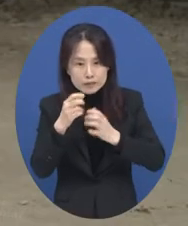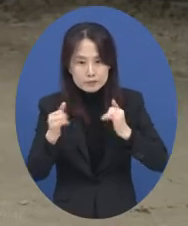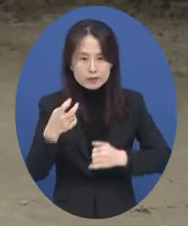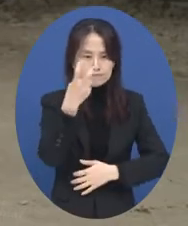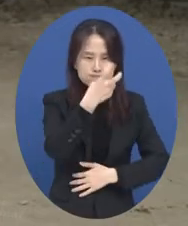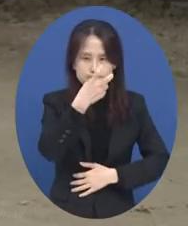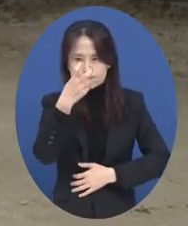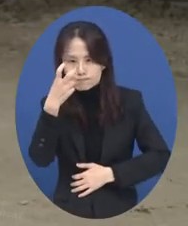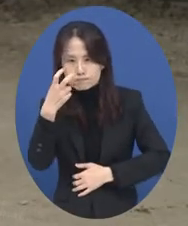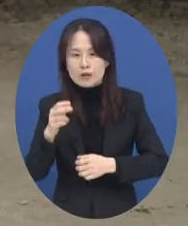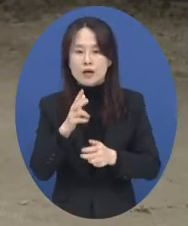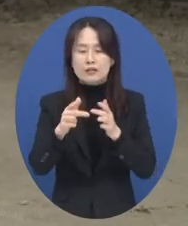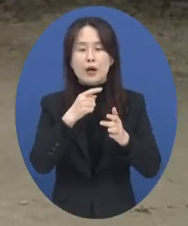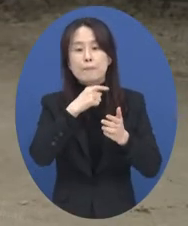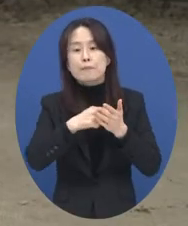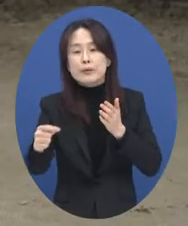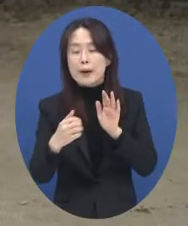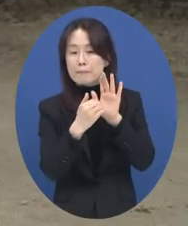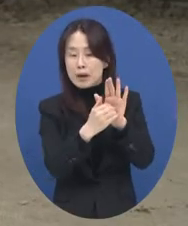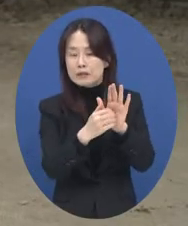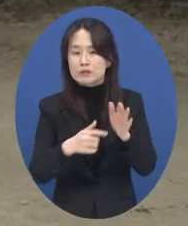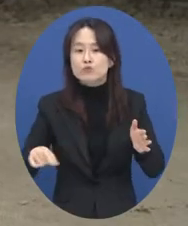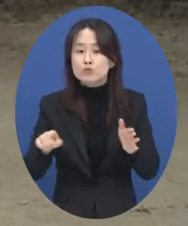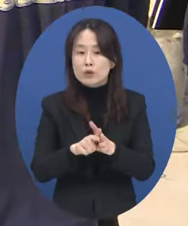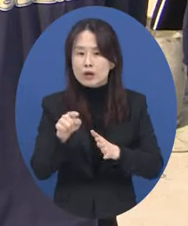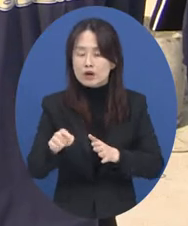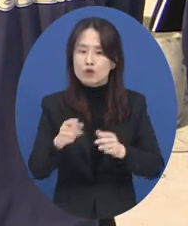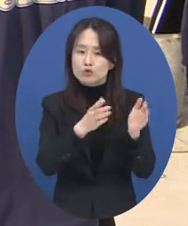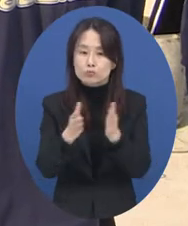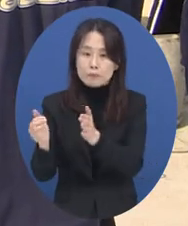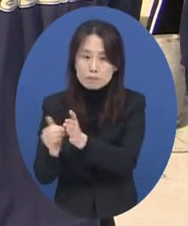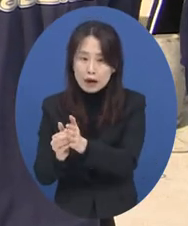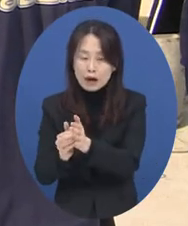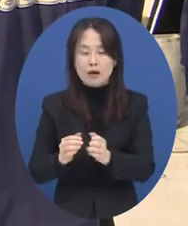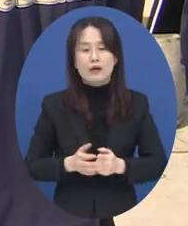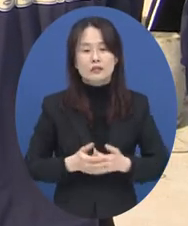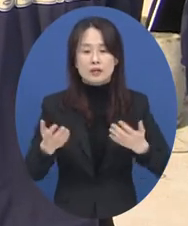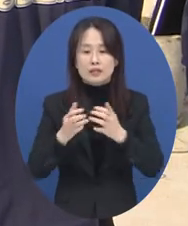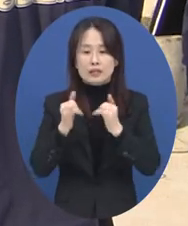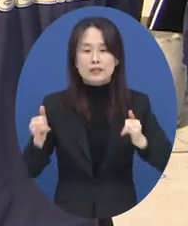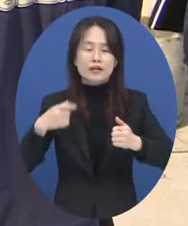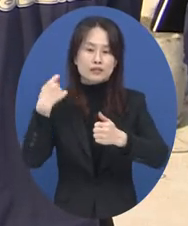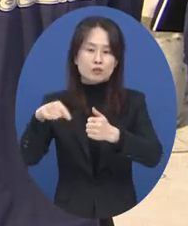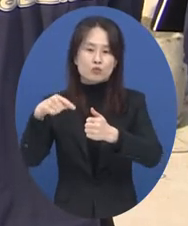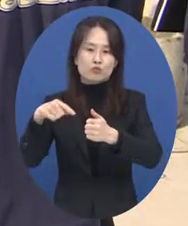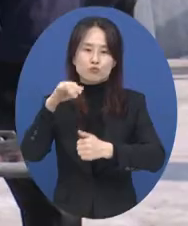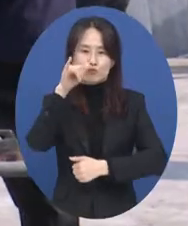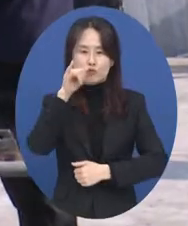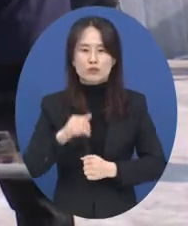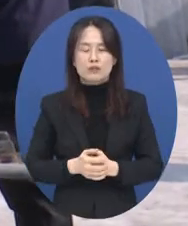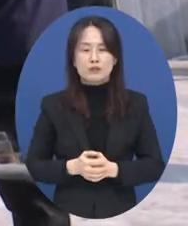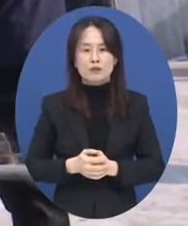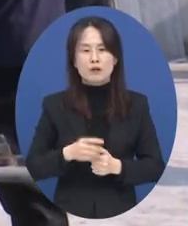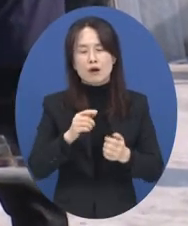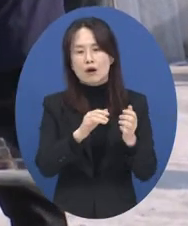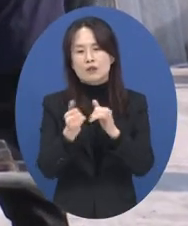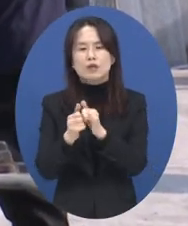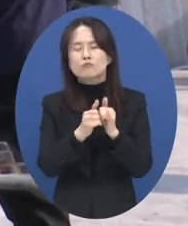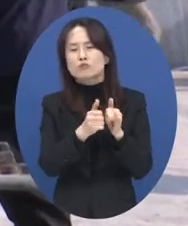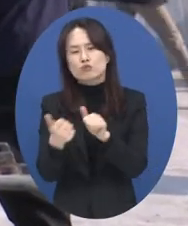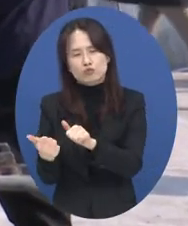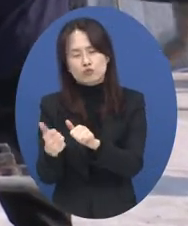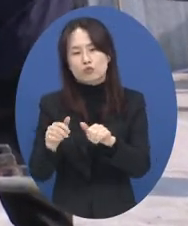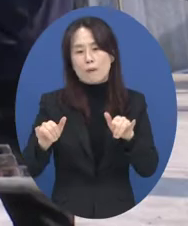찬 업자의 예방에 위한 안전장치를 확인하고 현장 노동자 들의 안전 교육도 합니다 인명 피해로